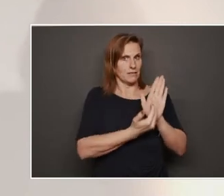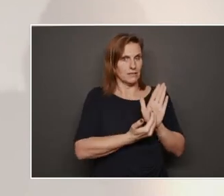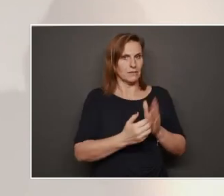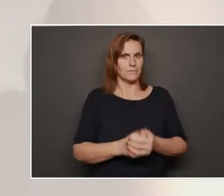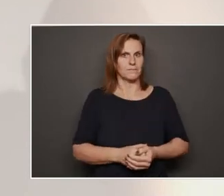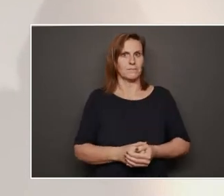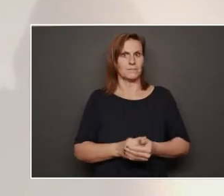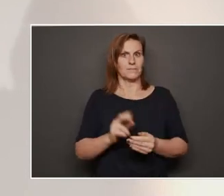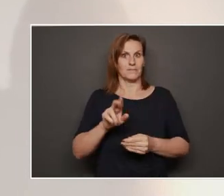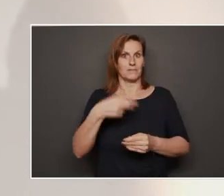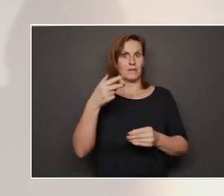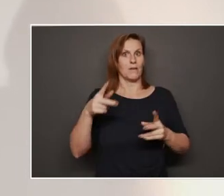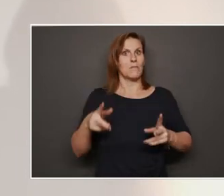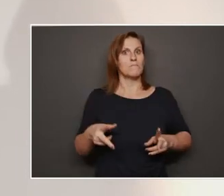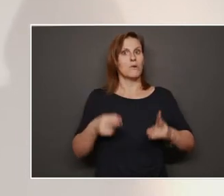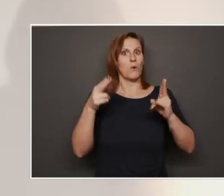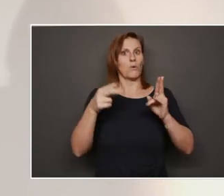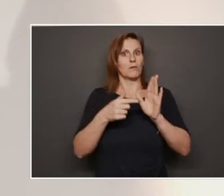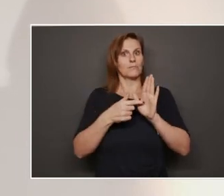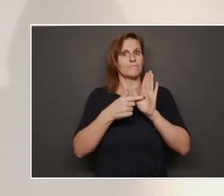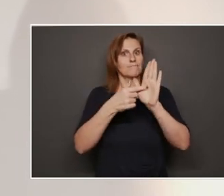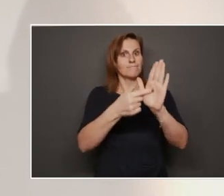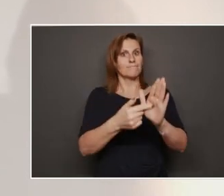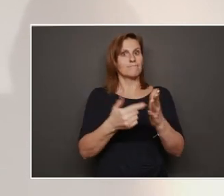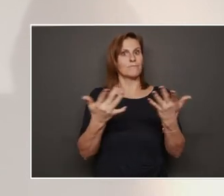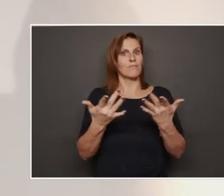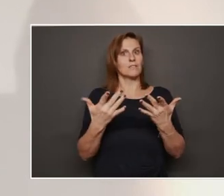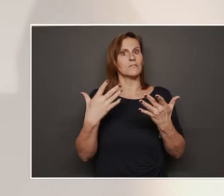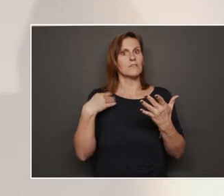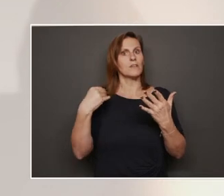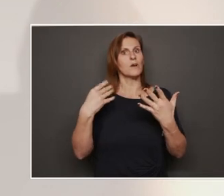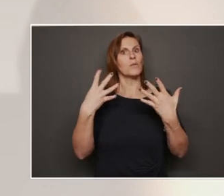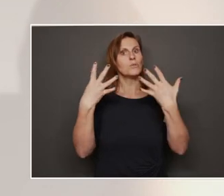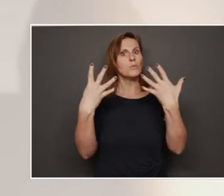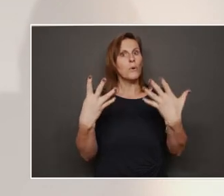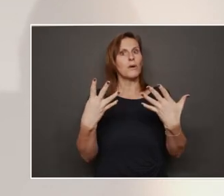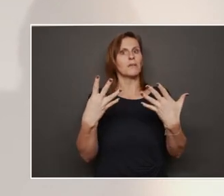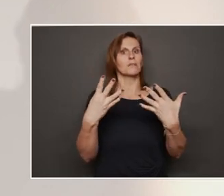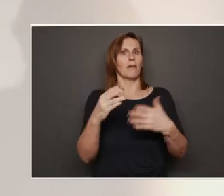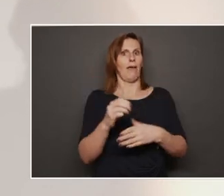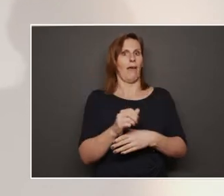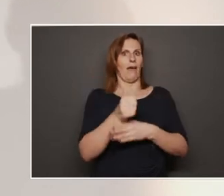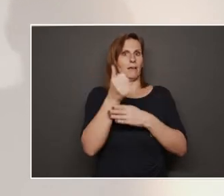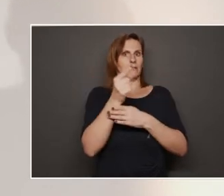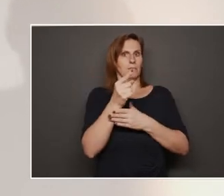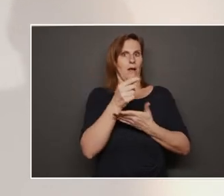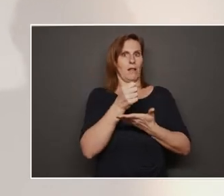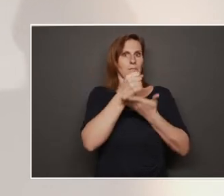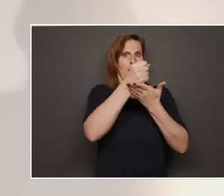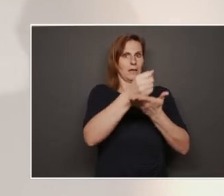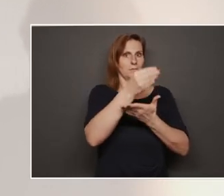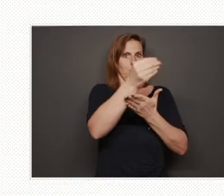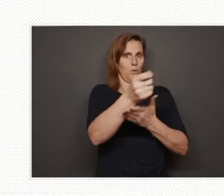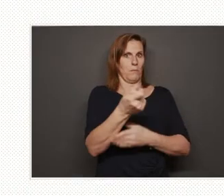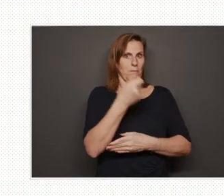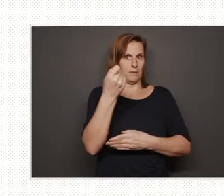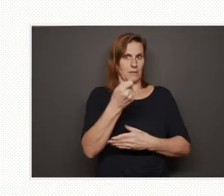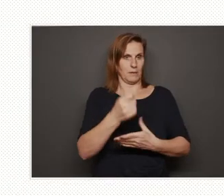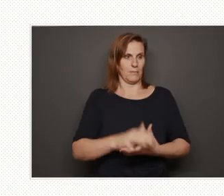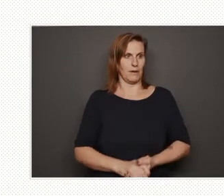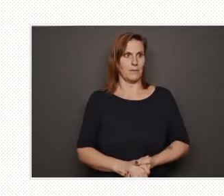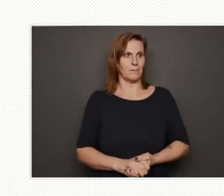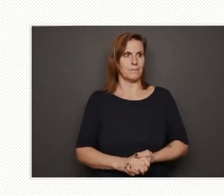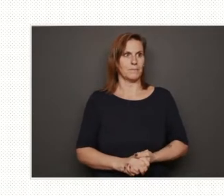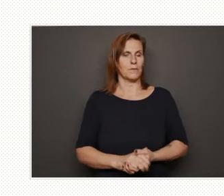Im folgenden Block dürfen wir Ihnen wieder 9 erstausgezeichnete Betriebe vorstellen.